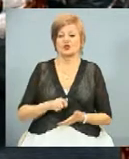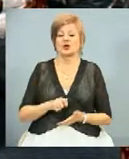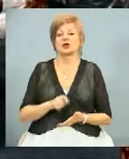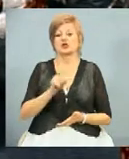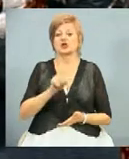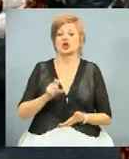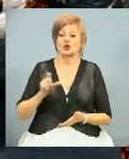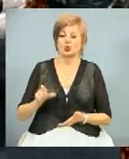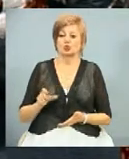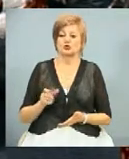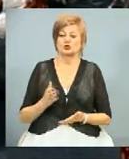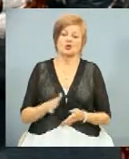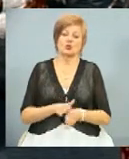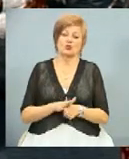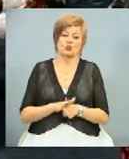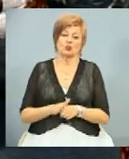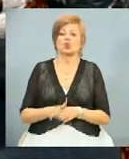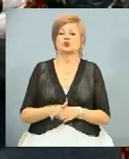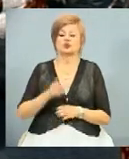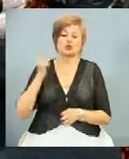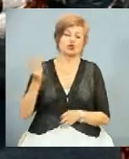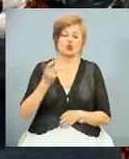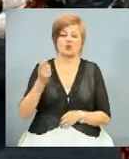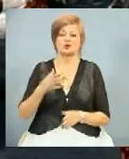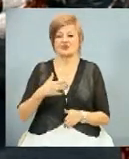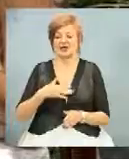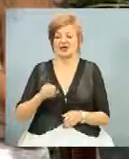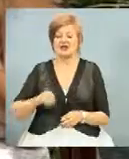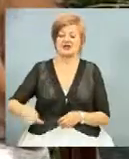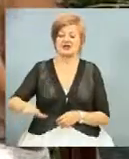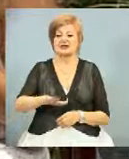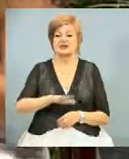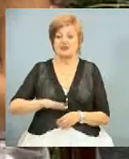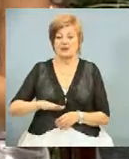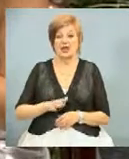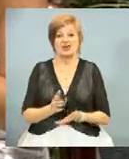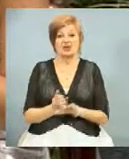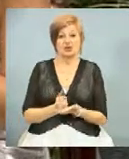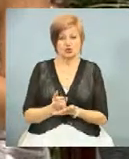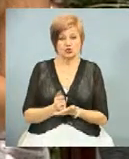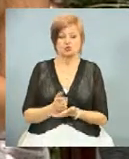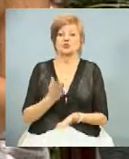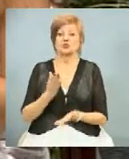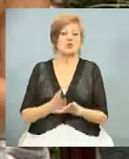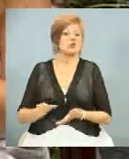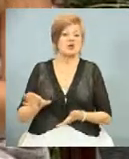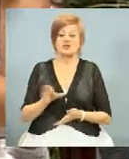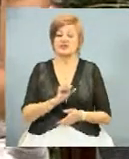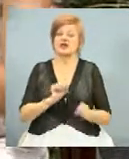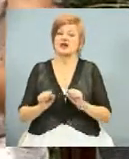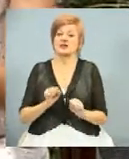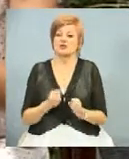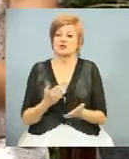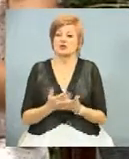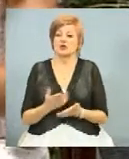вони є абсолютними володарями наших земель, ресурсів. Але є, ну, звичайно, не всі ми можемо розпоряджатися.